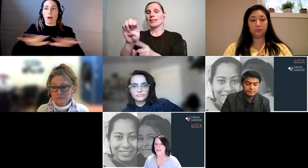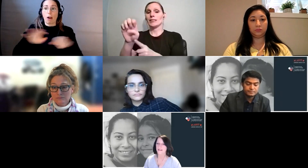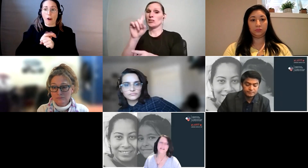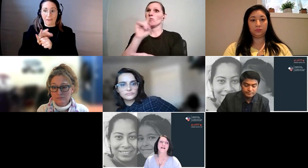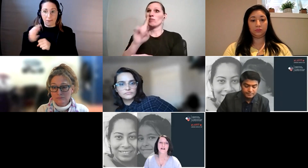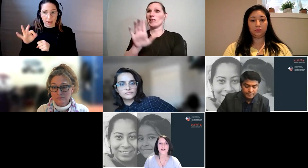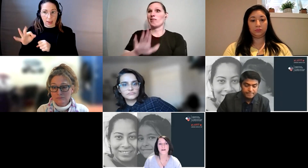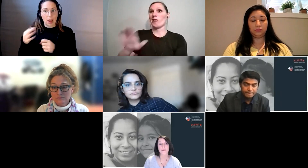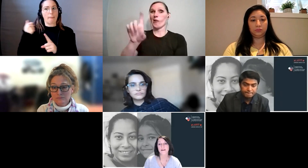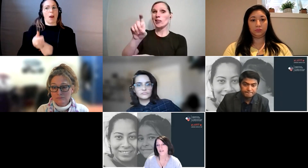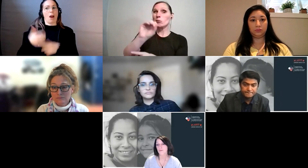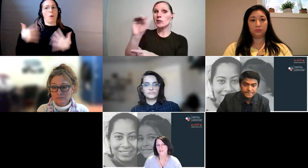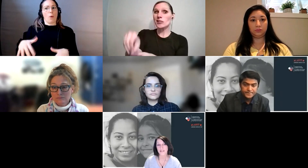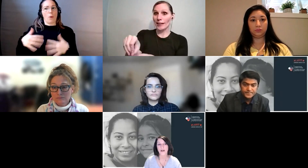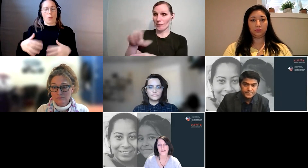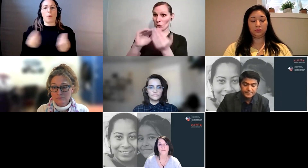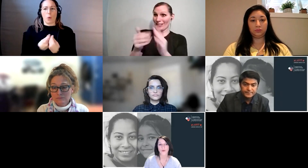très important